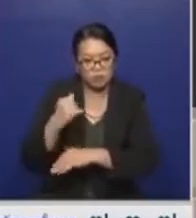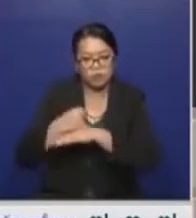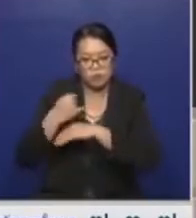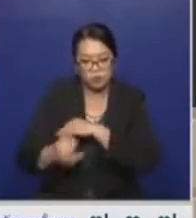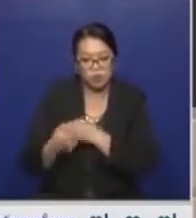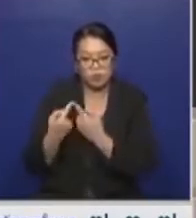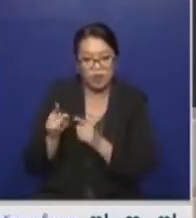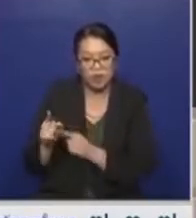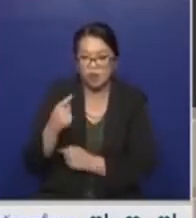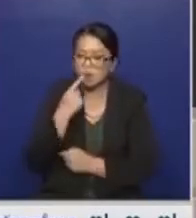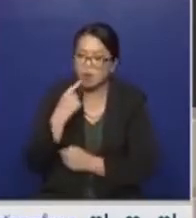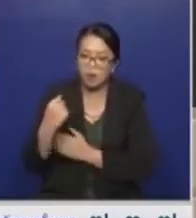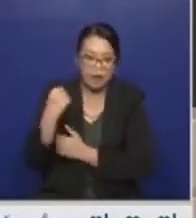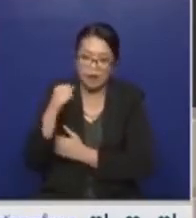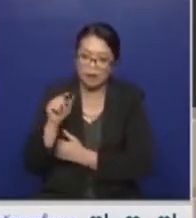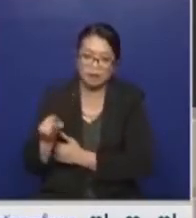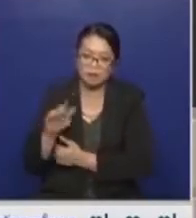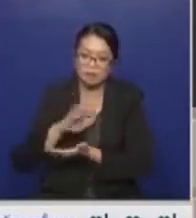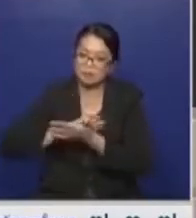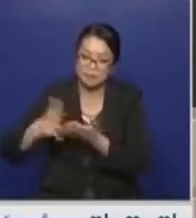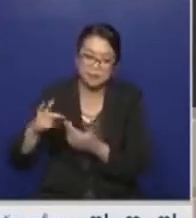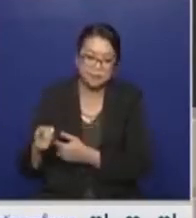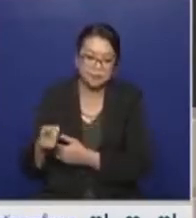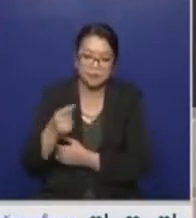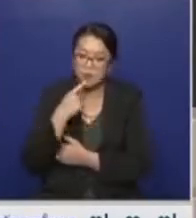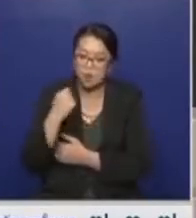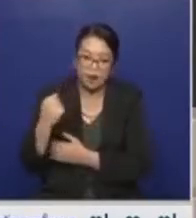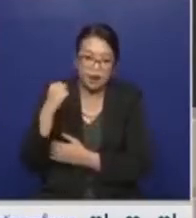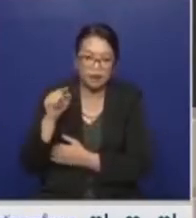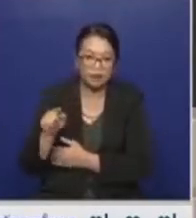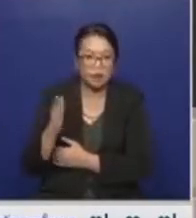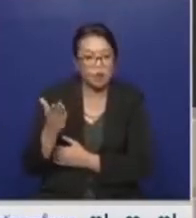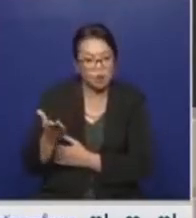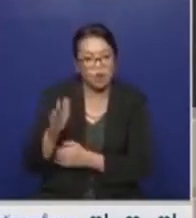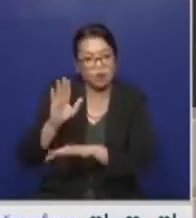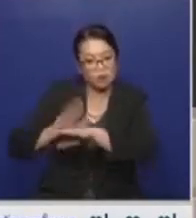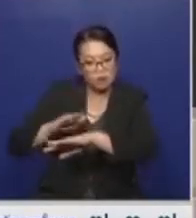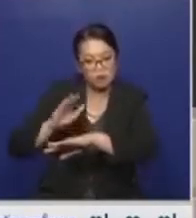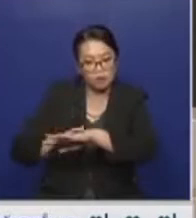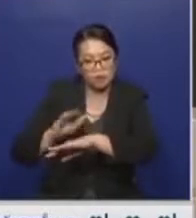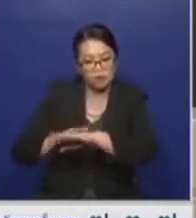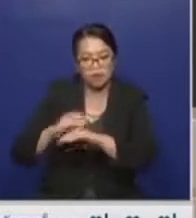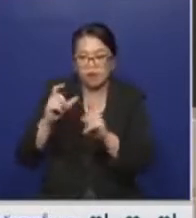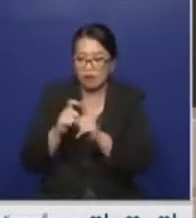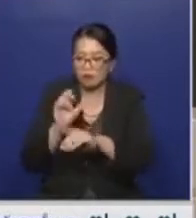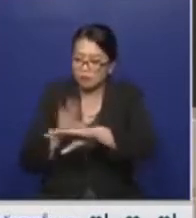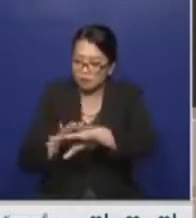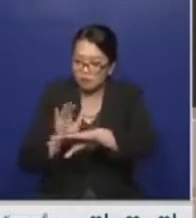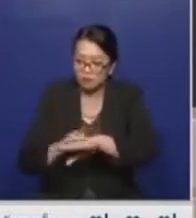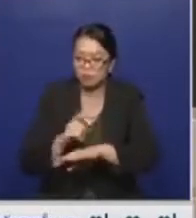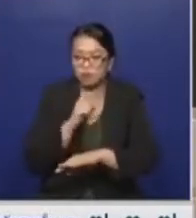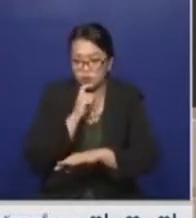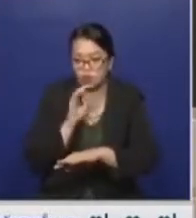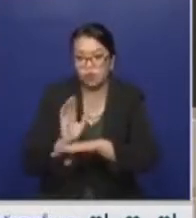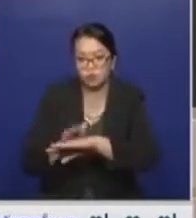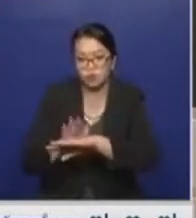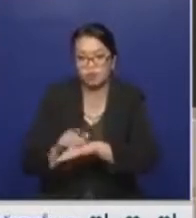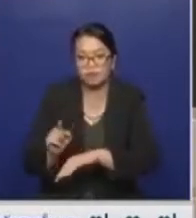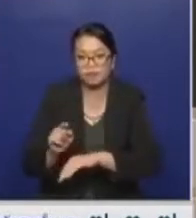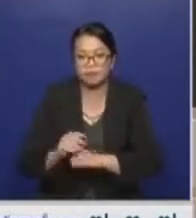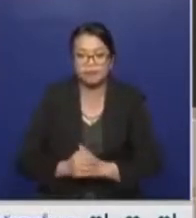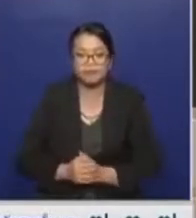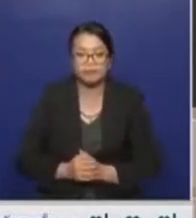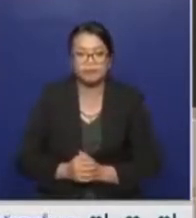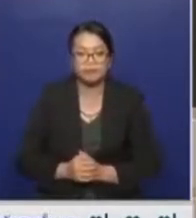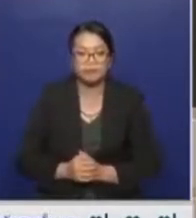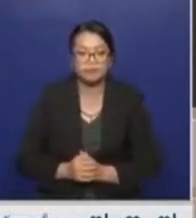ณยันนทิชาเนี่ยถือว่าแรงหน่อยก็คอยปรามทีละคำอยู่ครับเพราะหนูเขาแนะนำคุณยัน